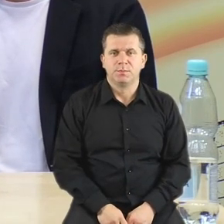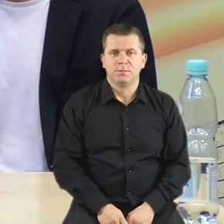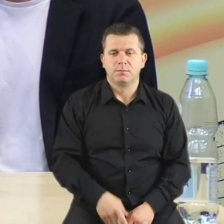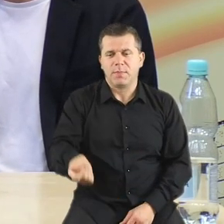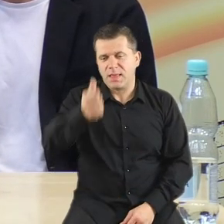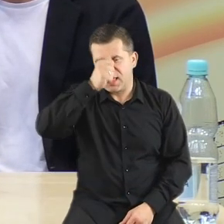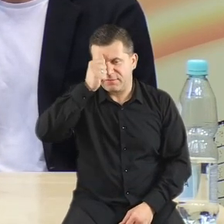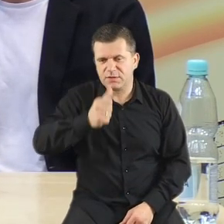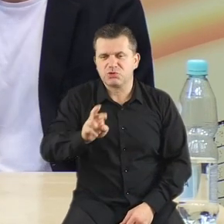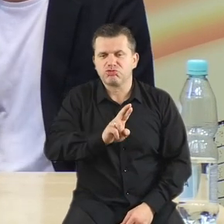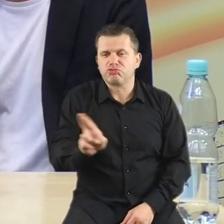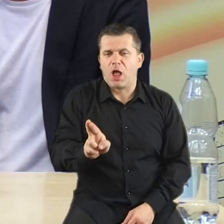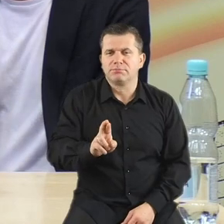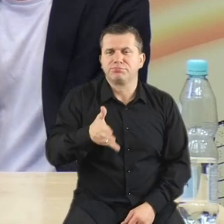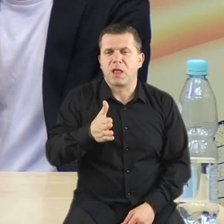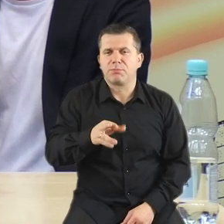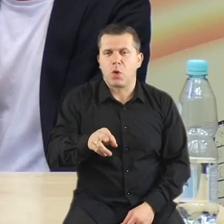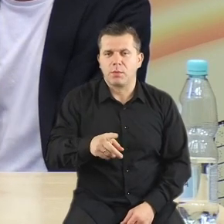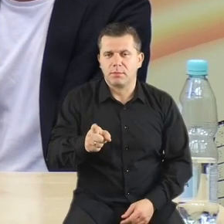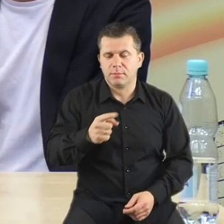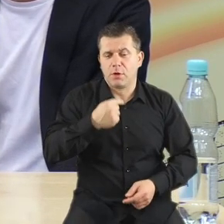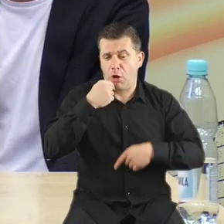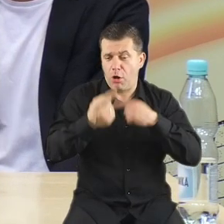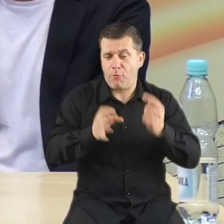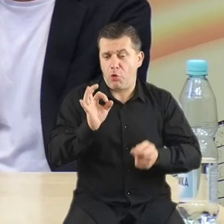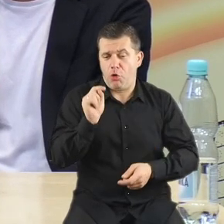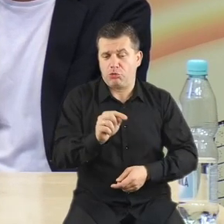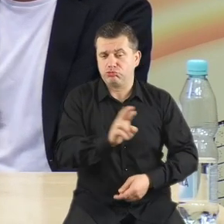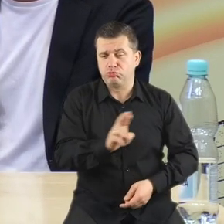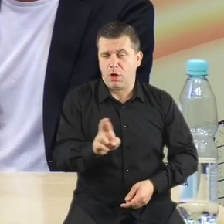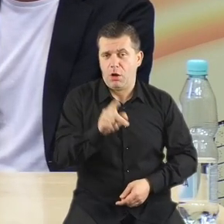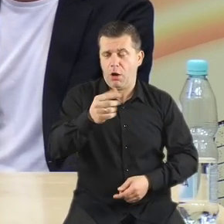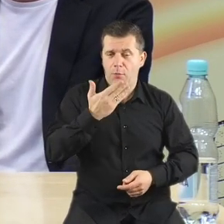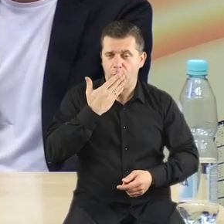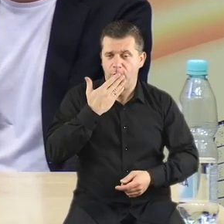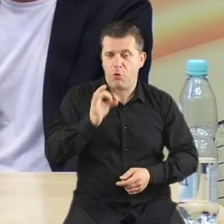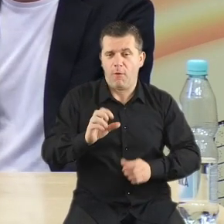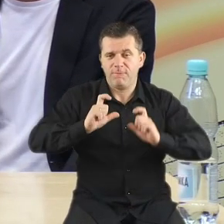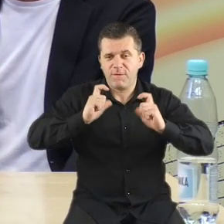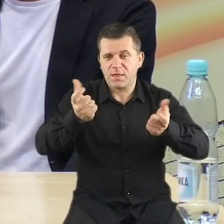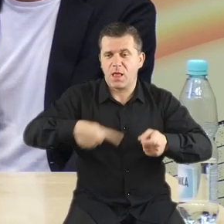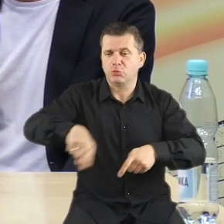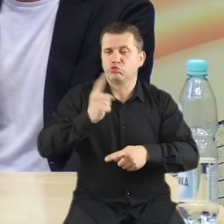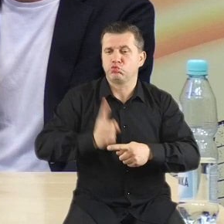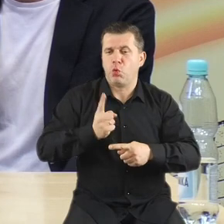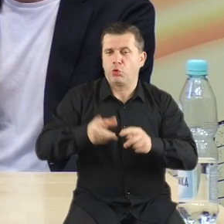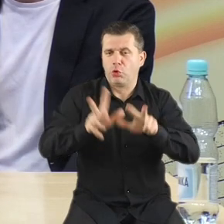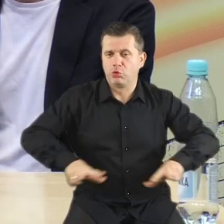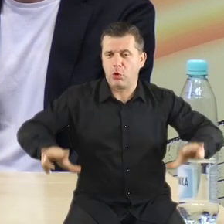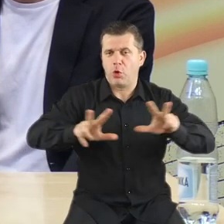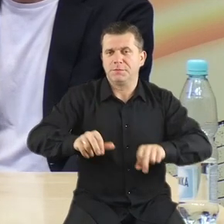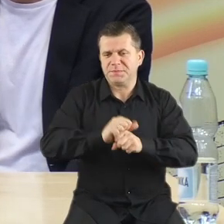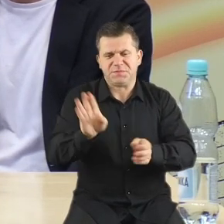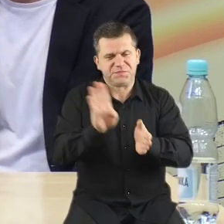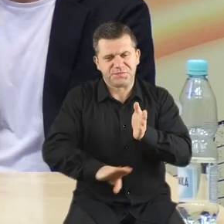nazwą przedmiotu i poprzez właśnie przedstawianie, mówienie o tych przedmiotach, mówi pan o tych właśnie wydarzeniach, o członkach rodziny. Są to takie